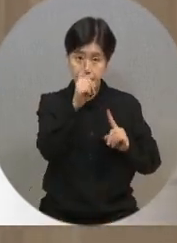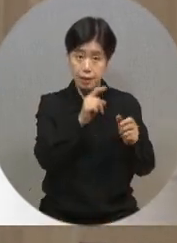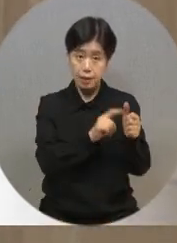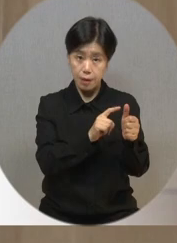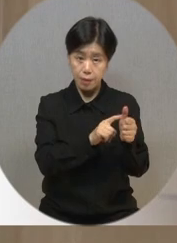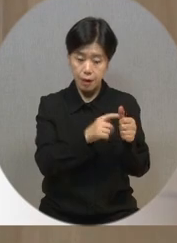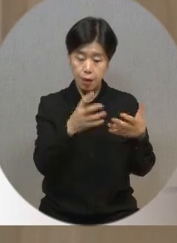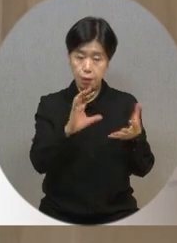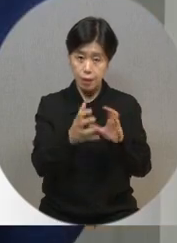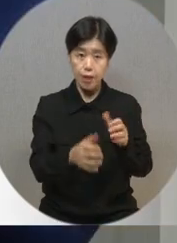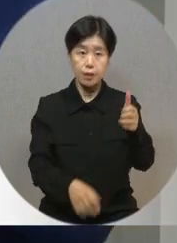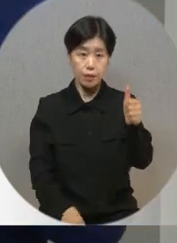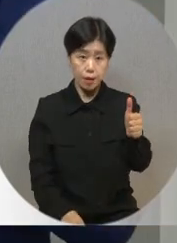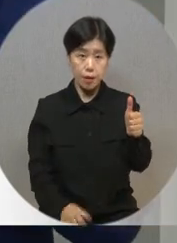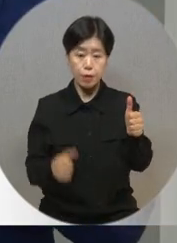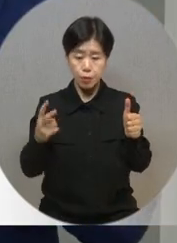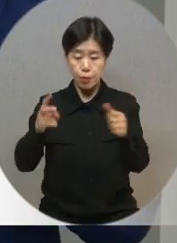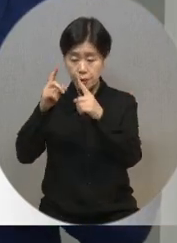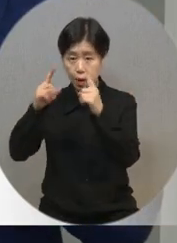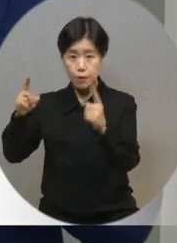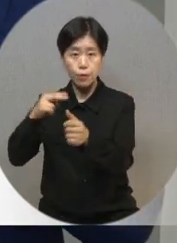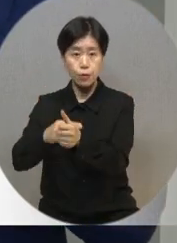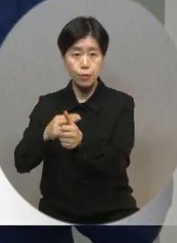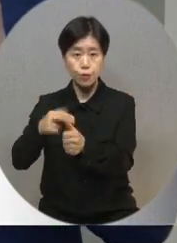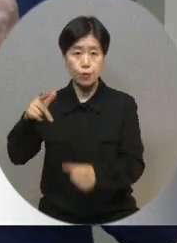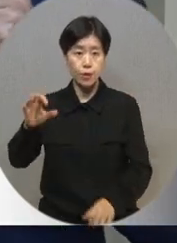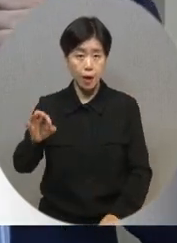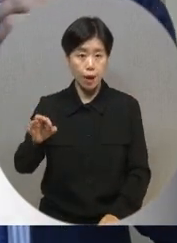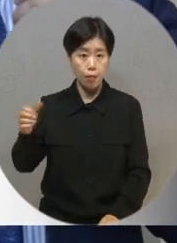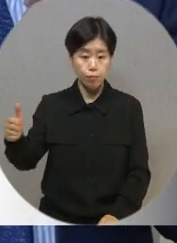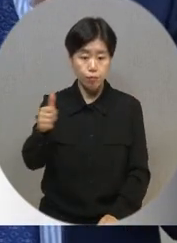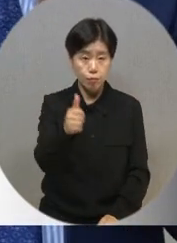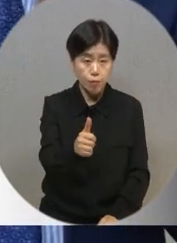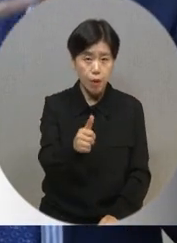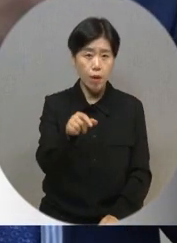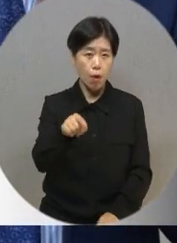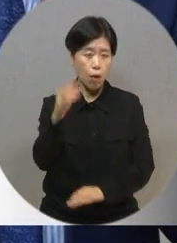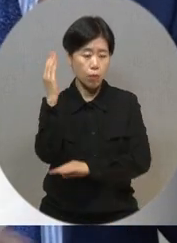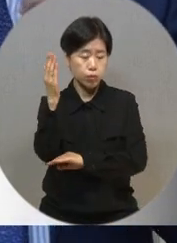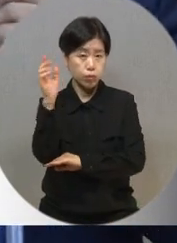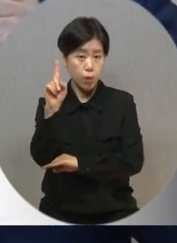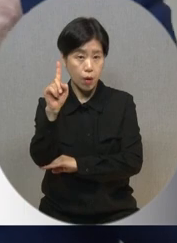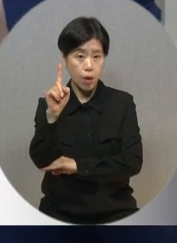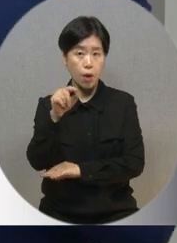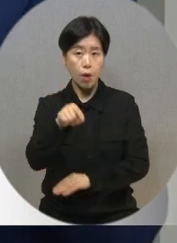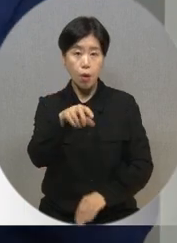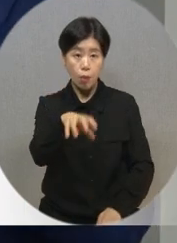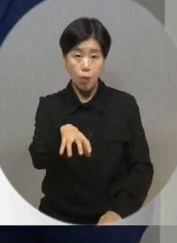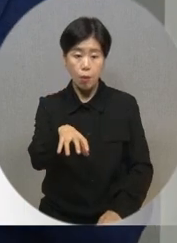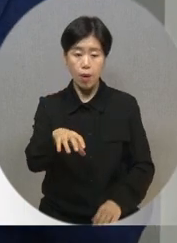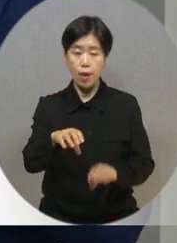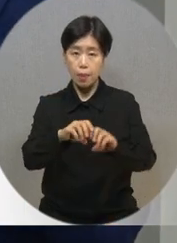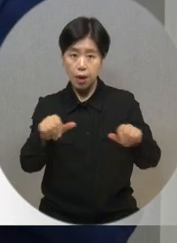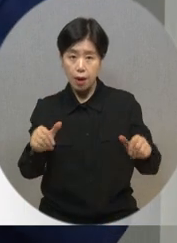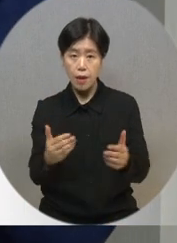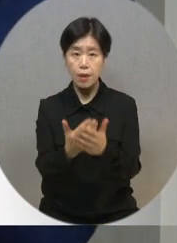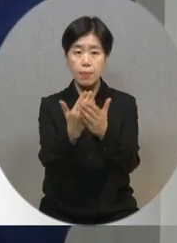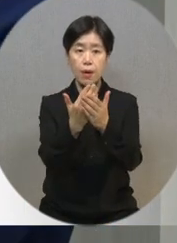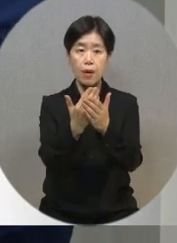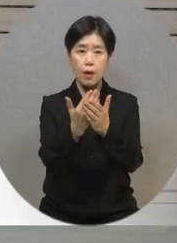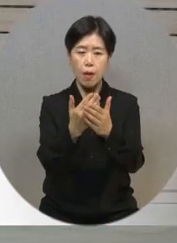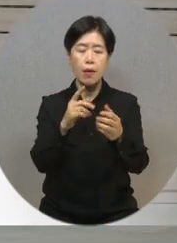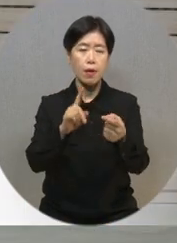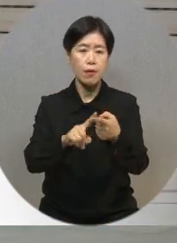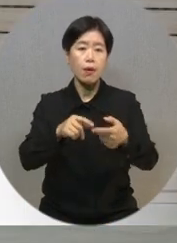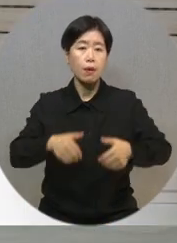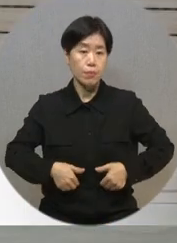신한대학교 장인봉 교수가 캠프 잭슨이 국가주도 개발의 필요성과 지역주민 의견을 수렴한